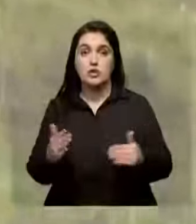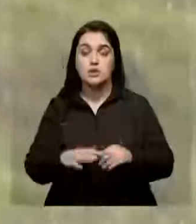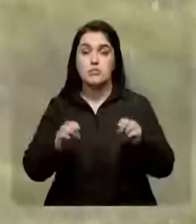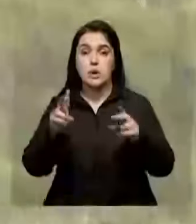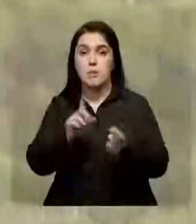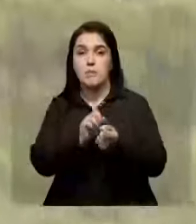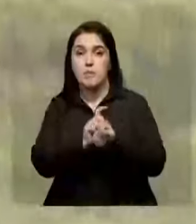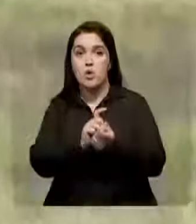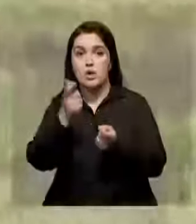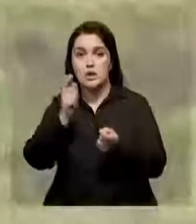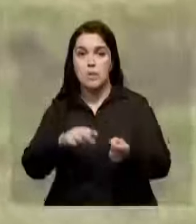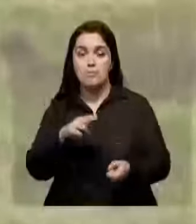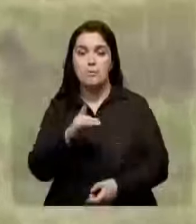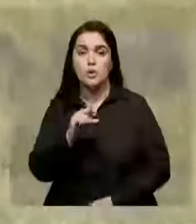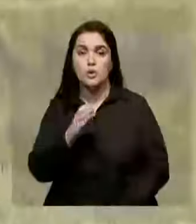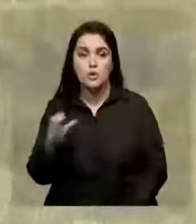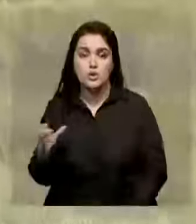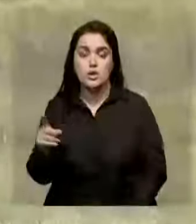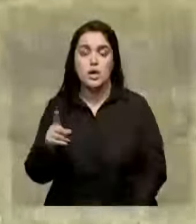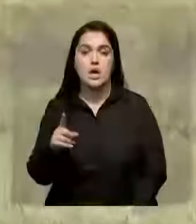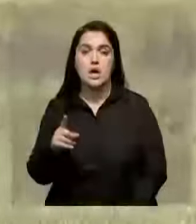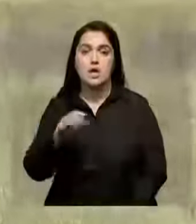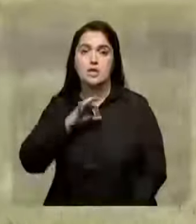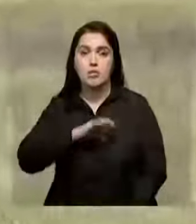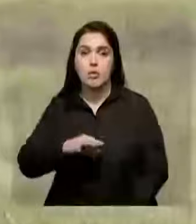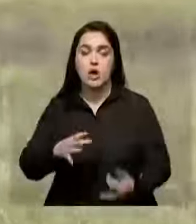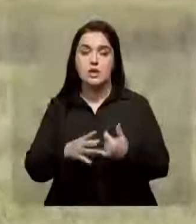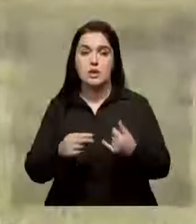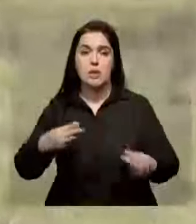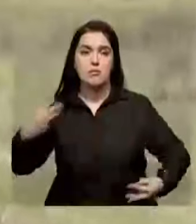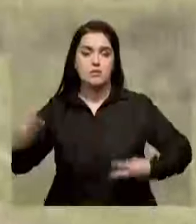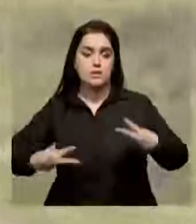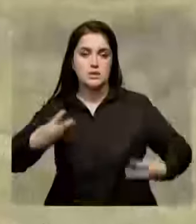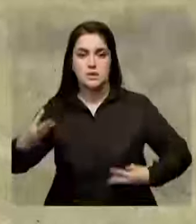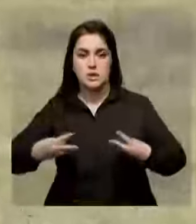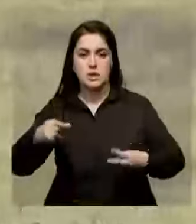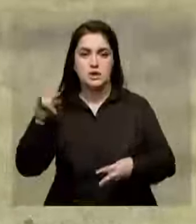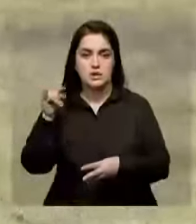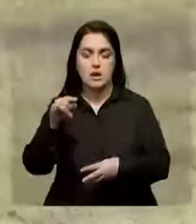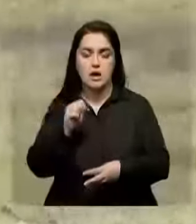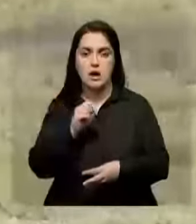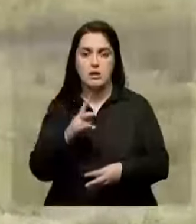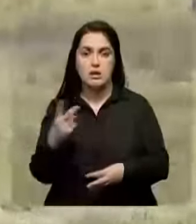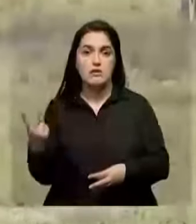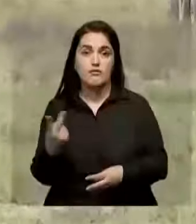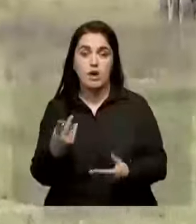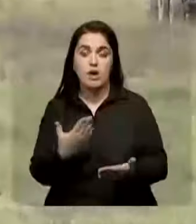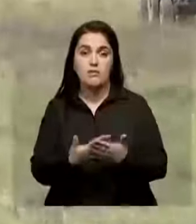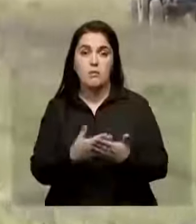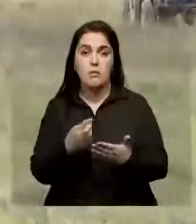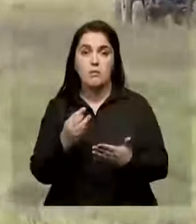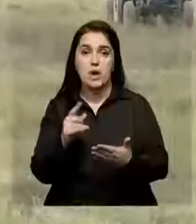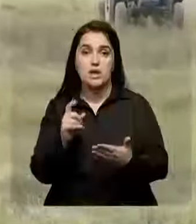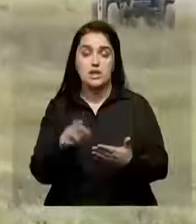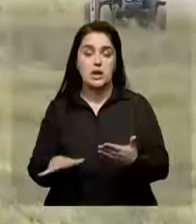борются с итальянским прусом. Для этого используют наземную распылительную технику и самолеты Ан-2. Например, в Байзасском